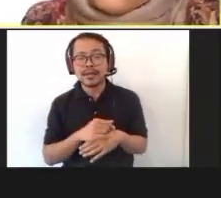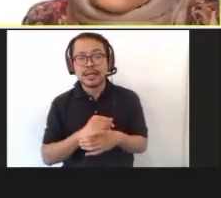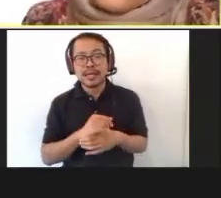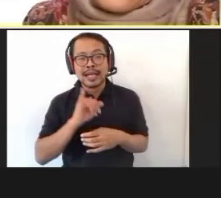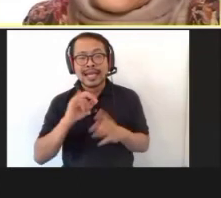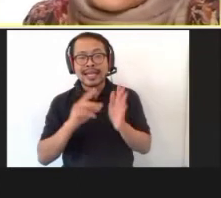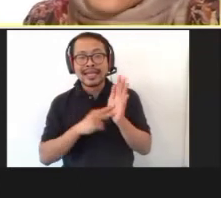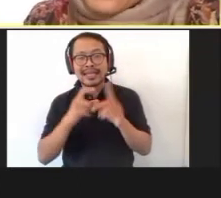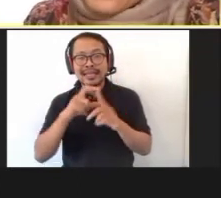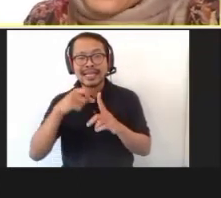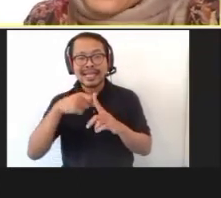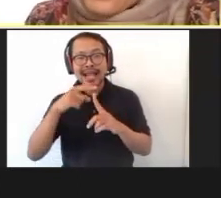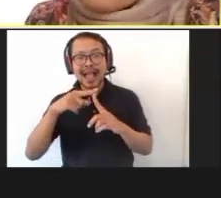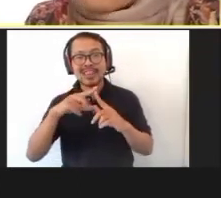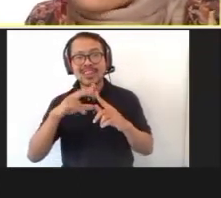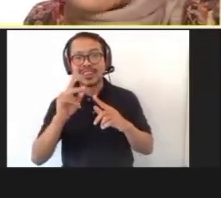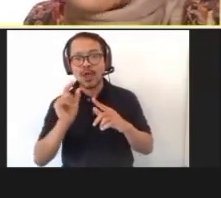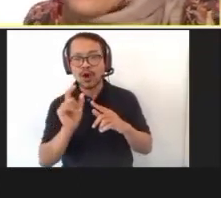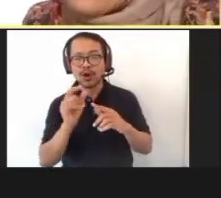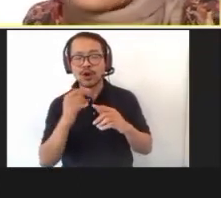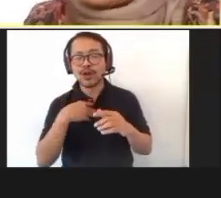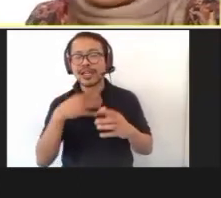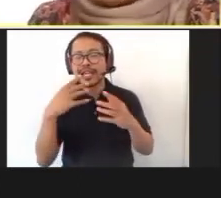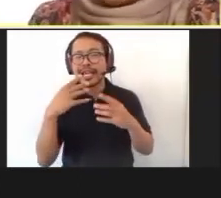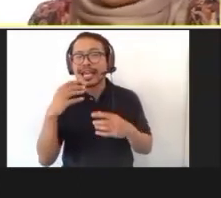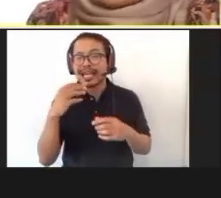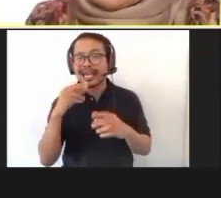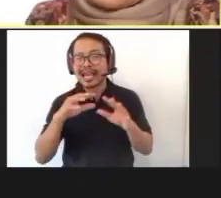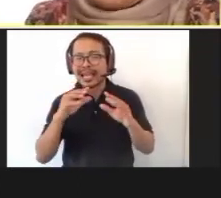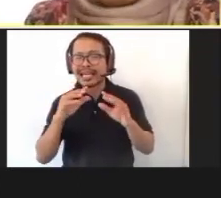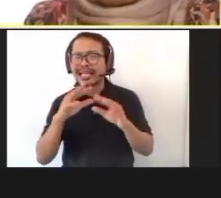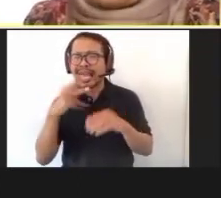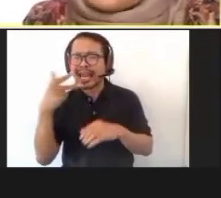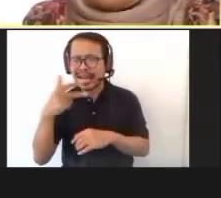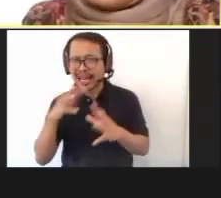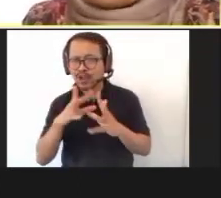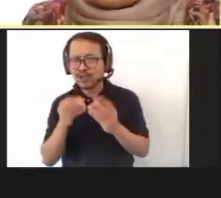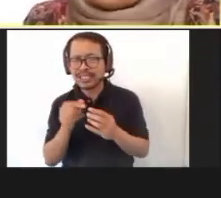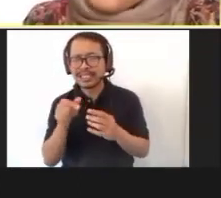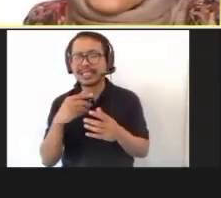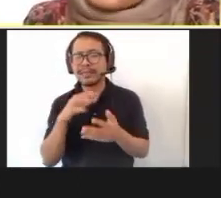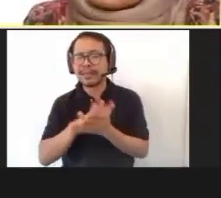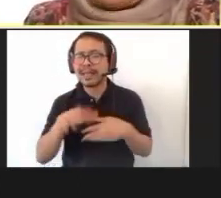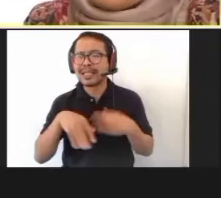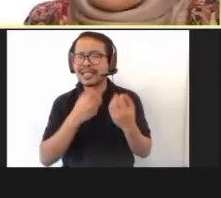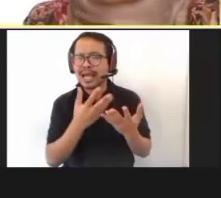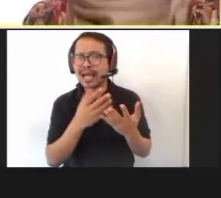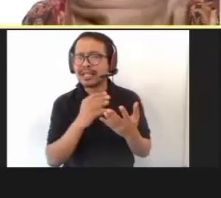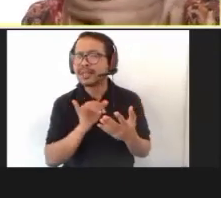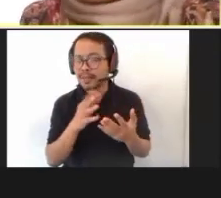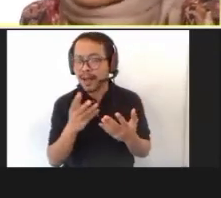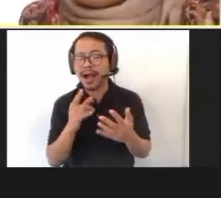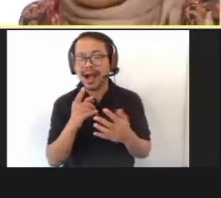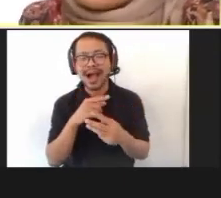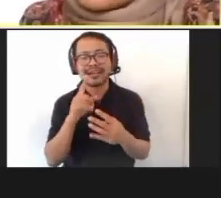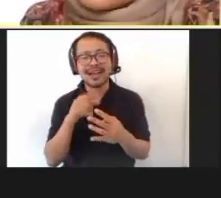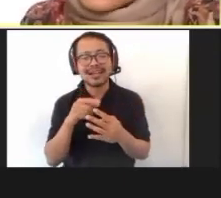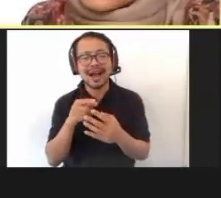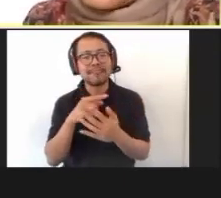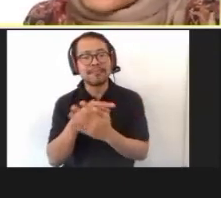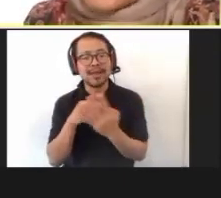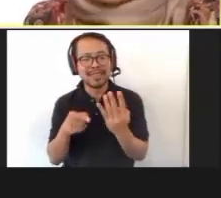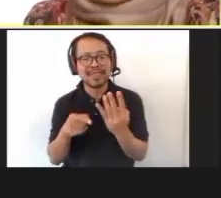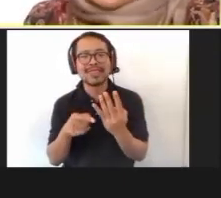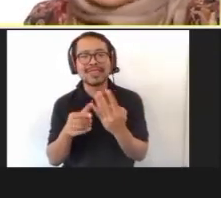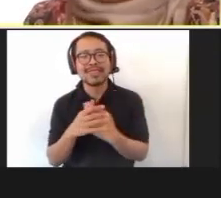membuat 3 tahapan hal gitu ya, yang itu mudah-mudahan bisa memudahkan ibu bapak sebagai pendamping madrasah